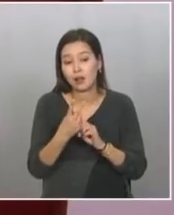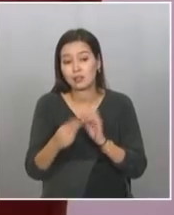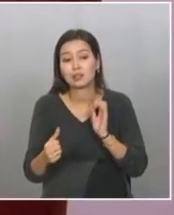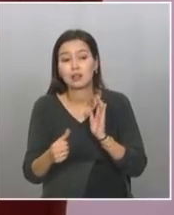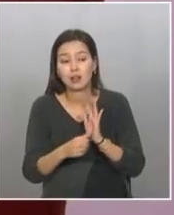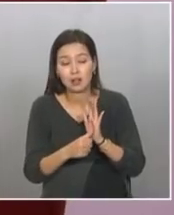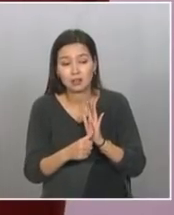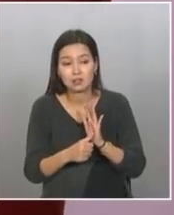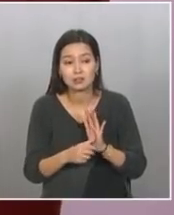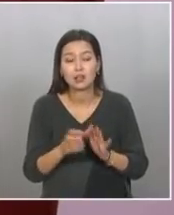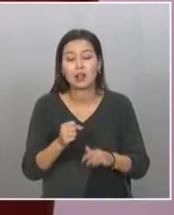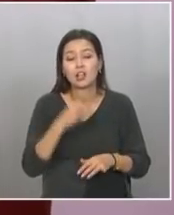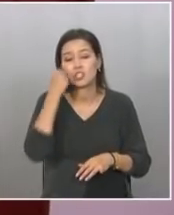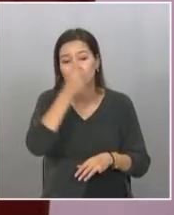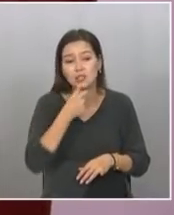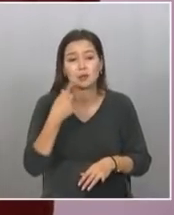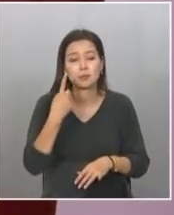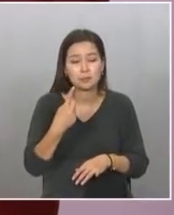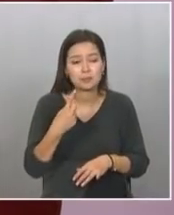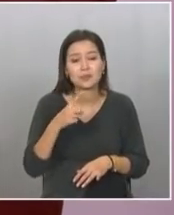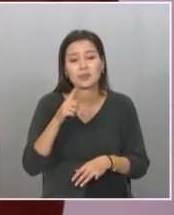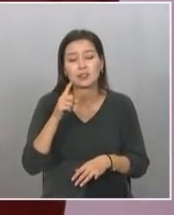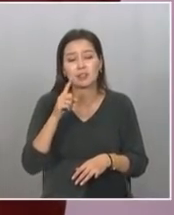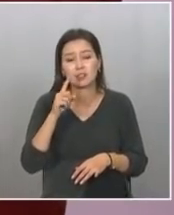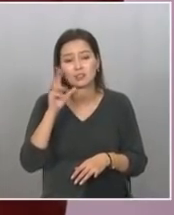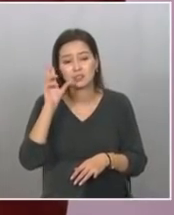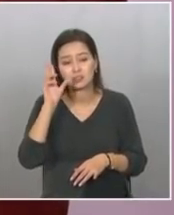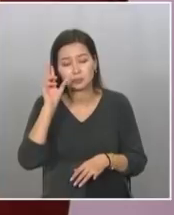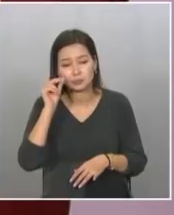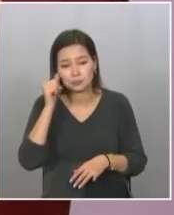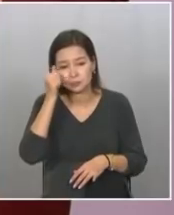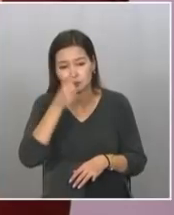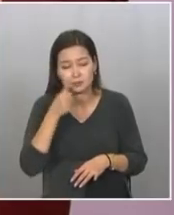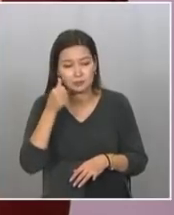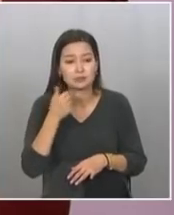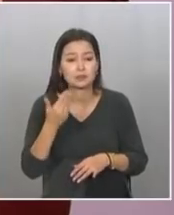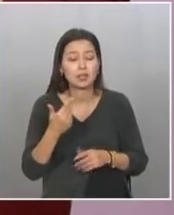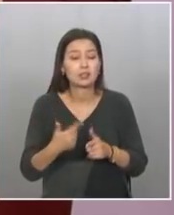Ал жылдың бір мезгілін айлар санын көрсететін бөлшекті қалай жазсақ болады?